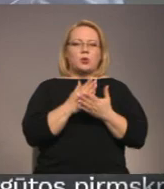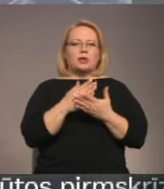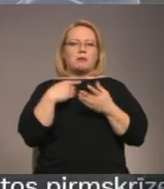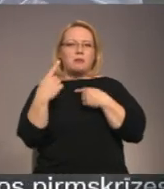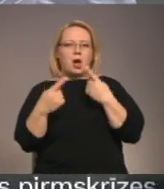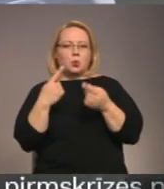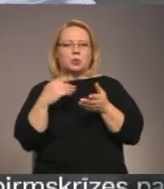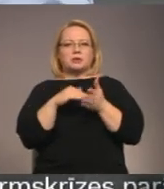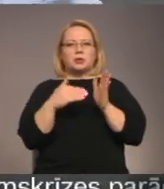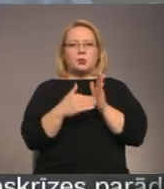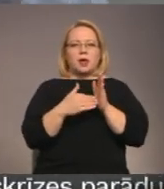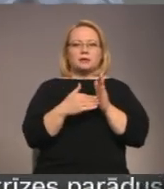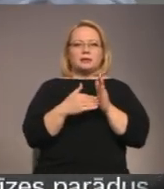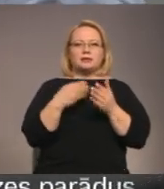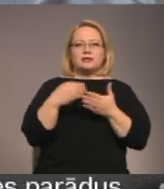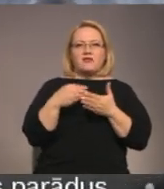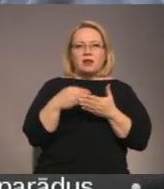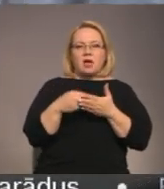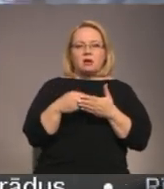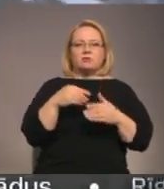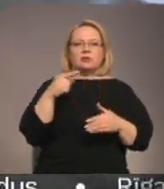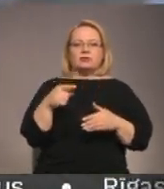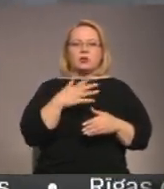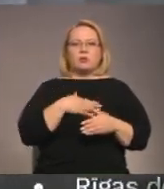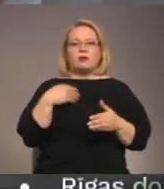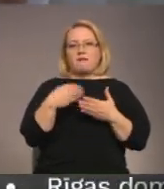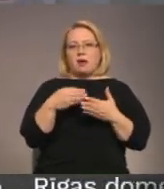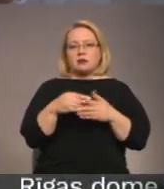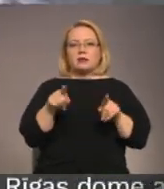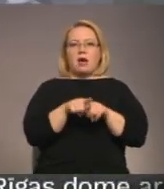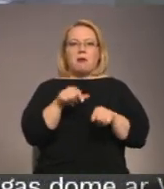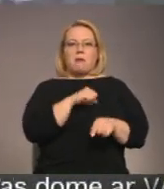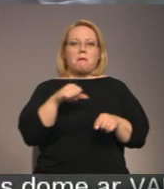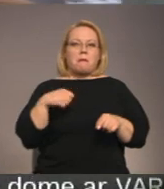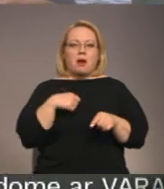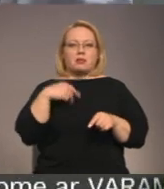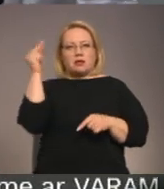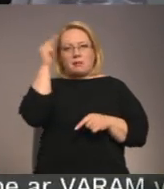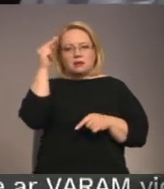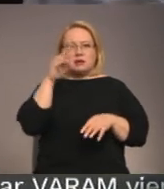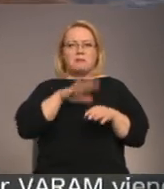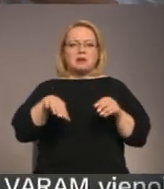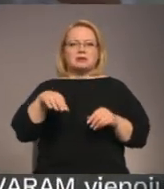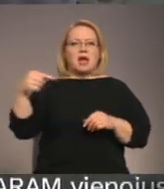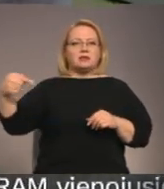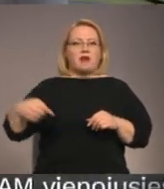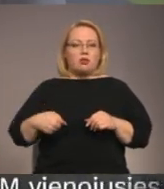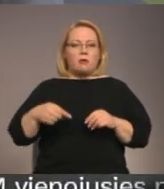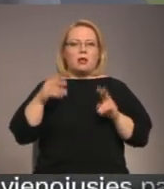un situācijas izvērtējums, kas dažkārt ir tikpat vērtīgs kā pati simulācija. Bez aizvainojumiem, bet lai